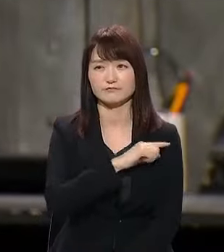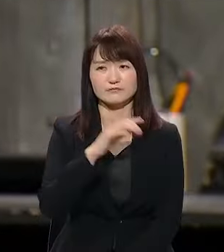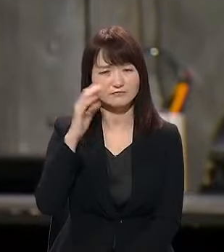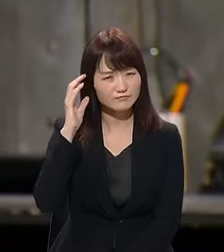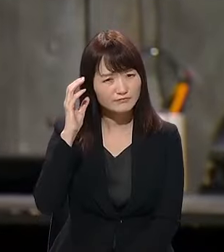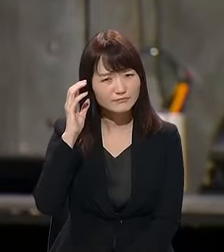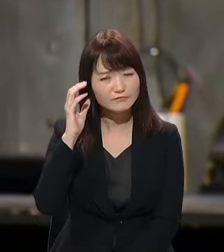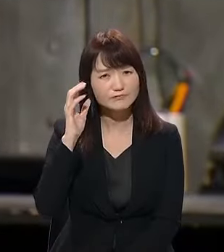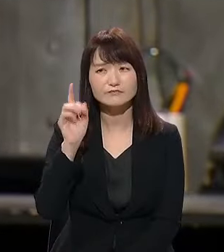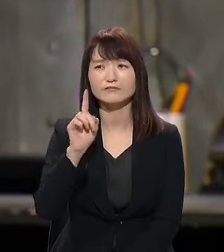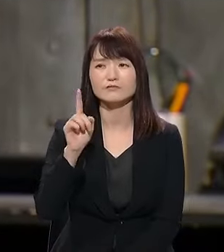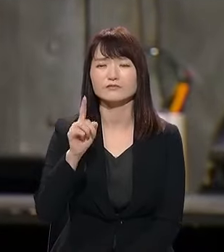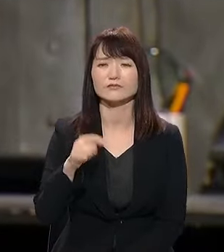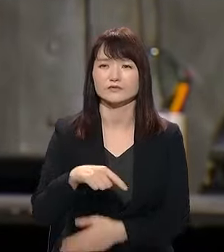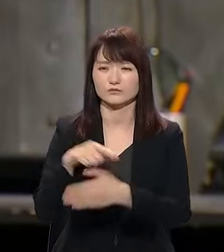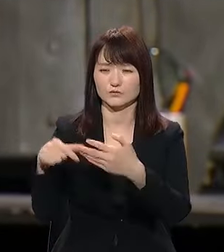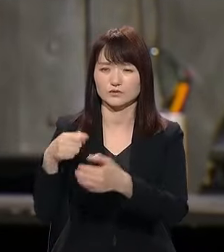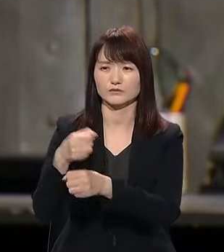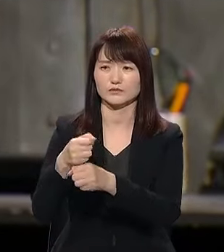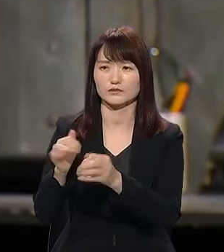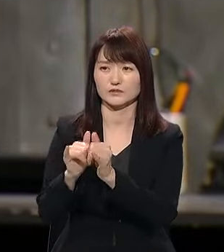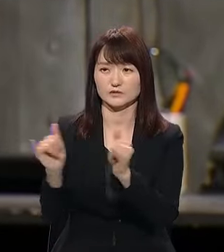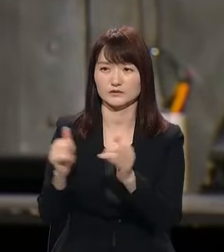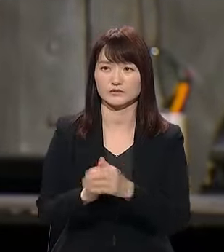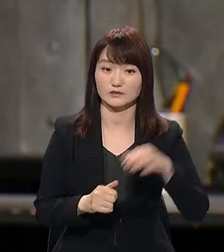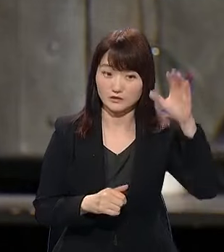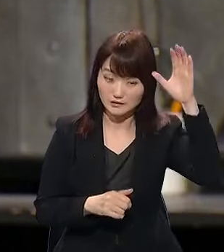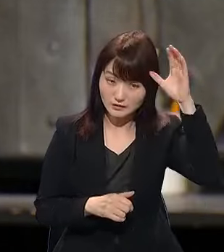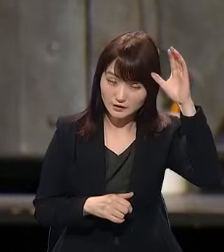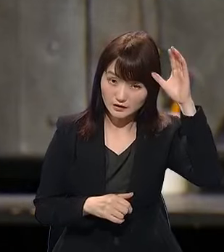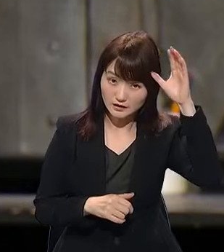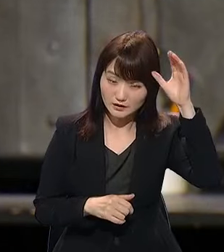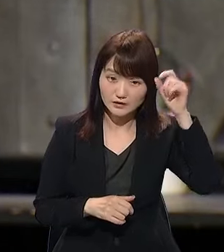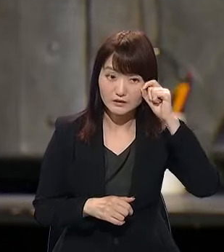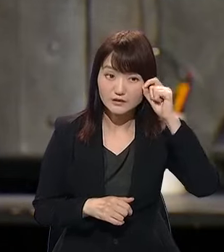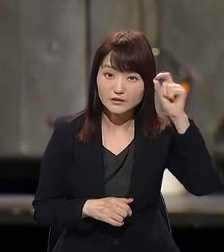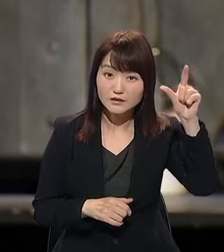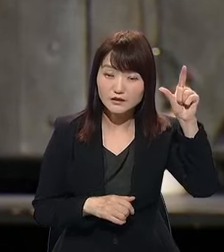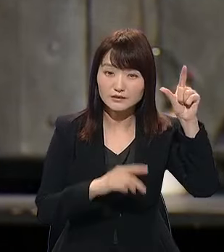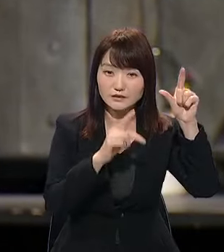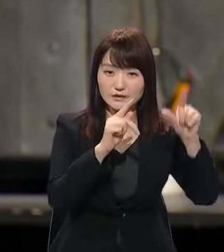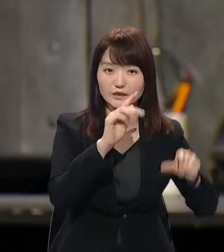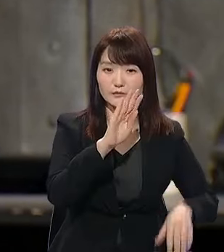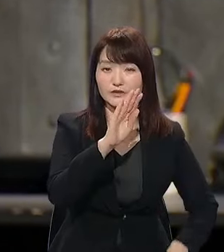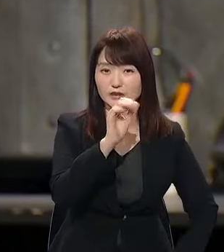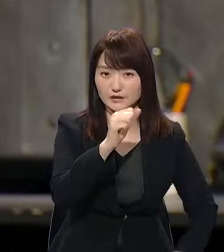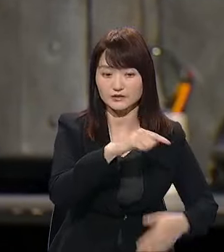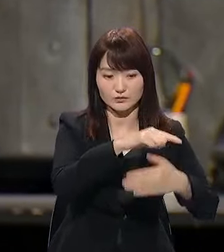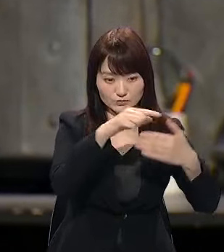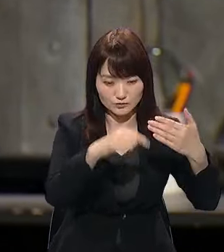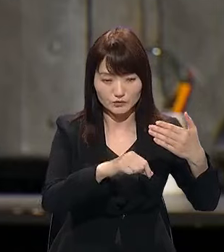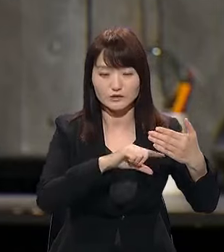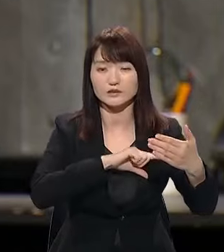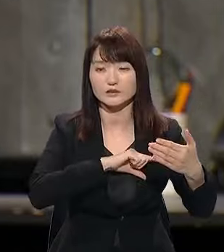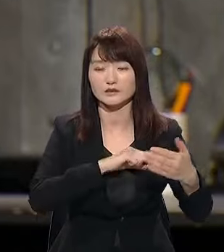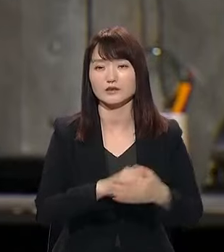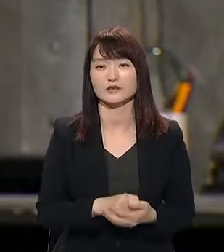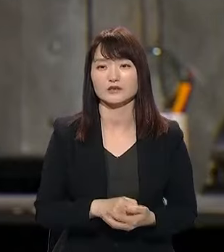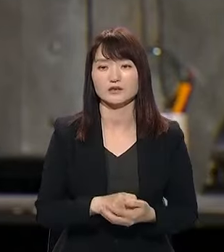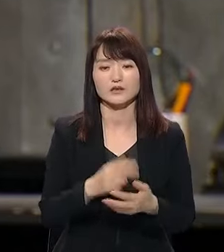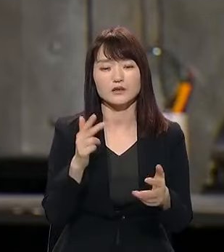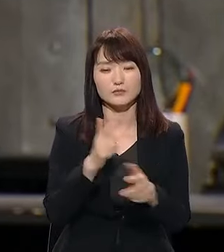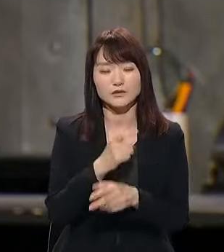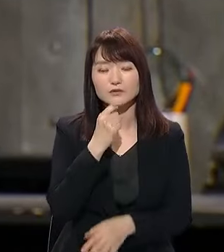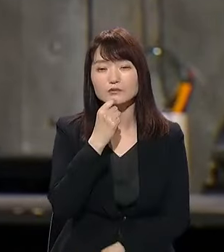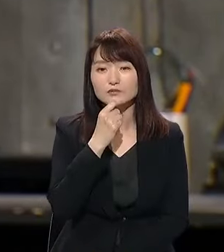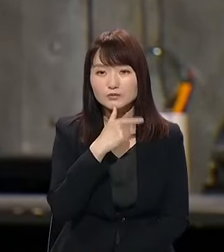쪽은 제작진입니다 개는 훌륭하다 지금 KBS 프로그램이 있는데 매주 월요일 날 방송이 되고 어느 정도